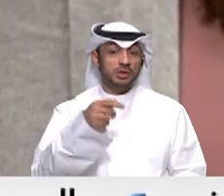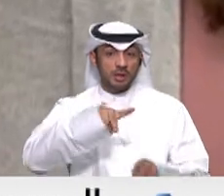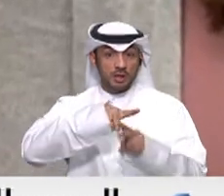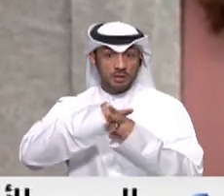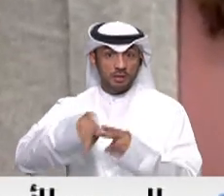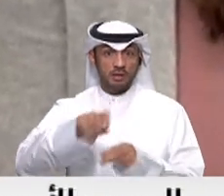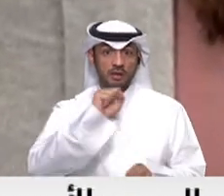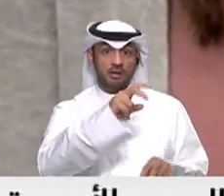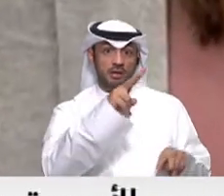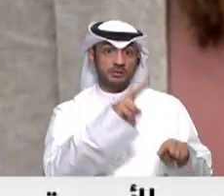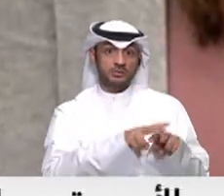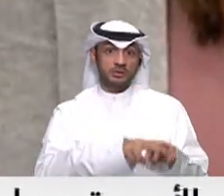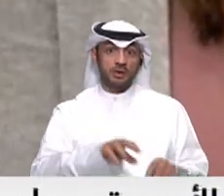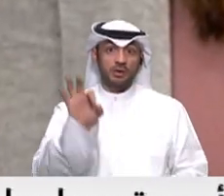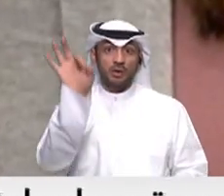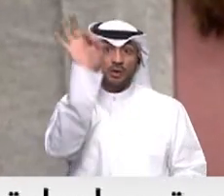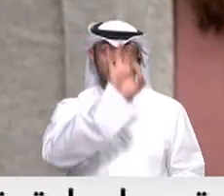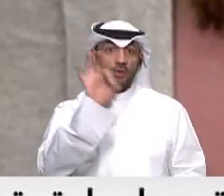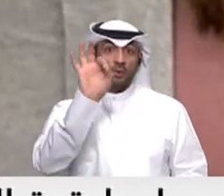الإسرائيلية